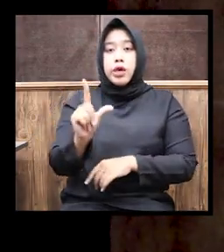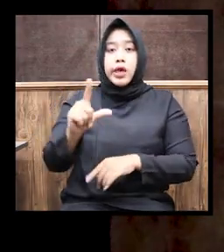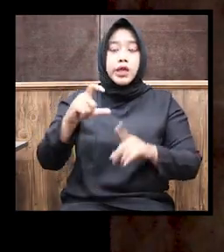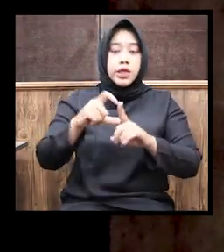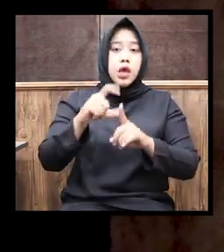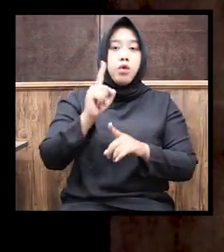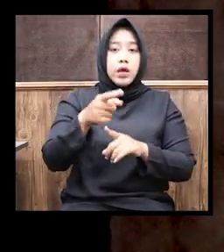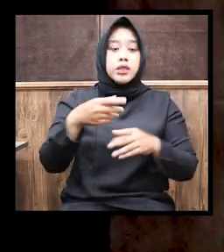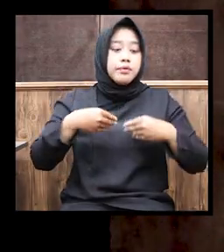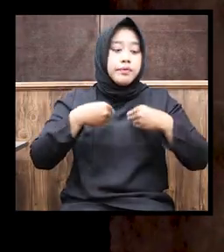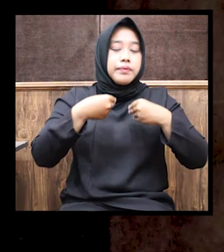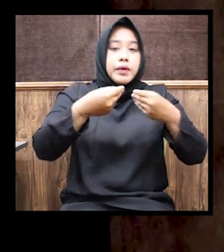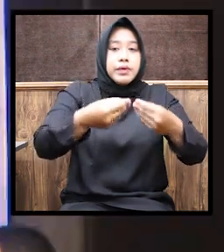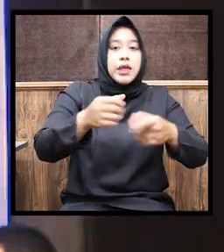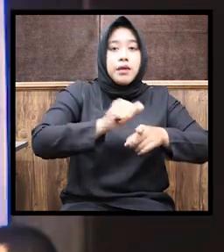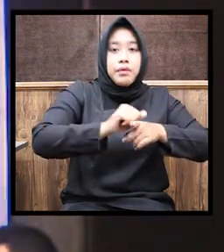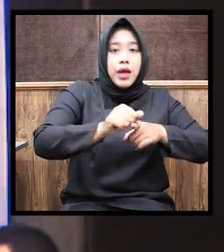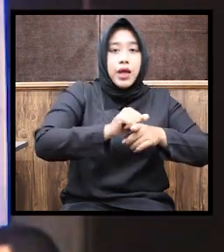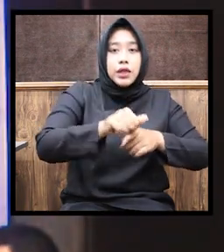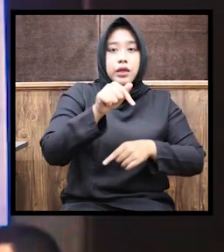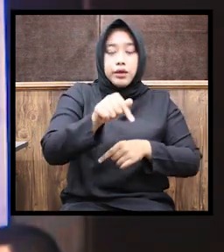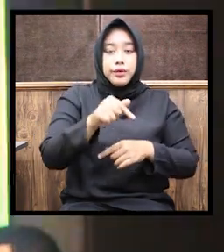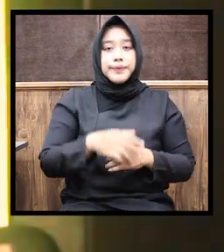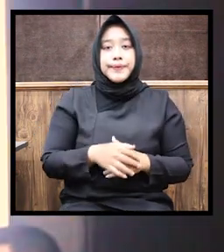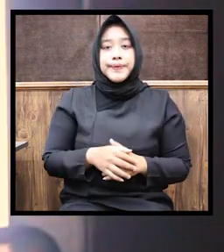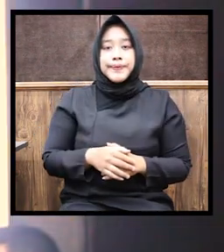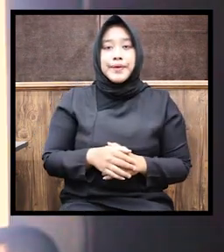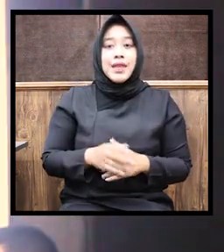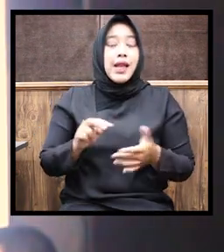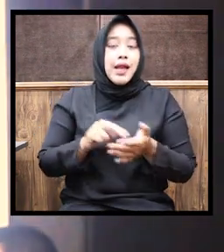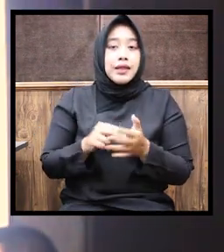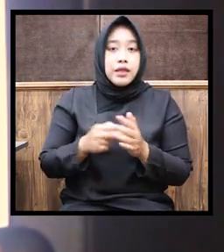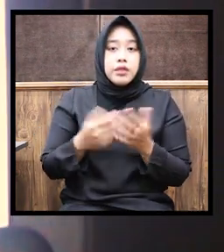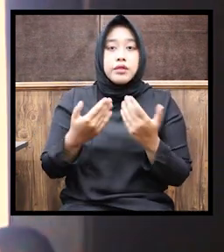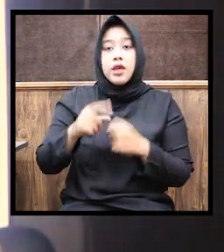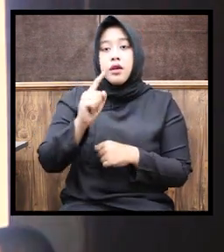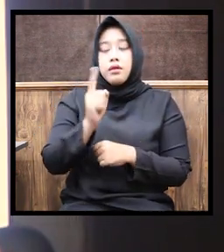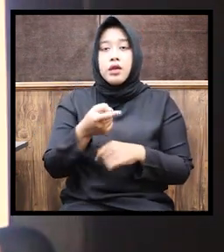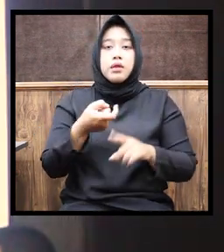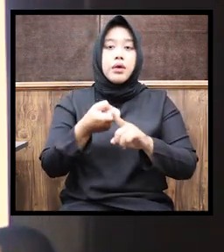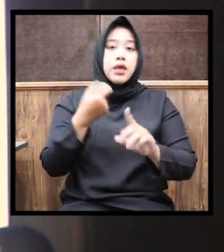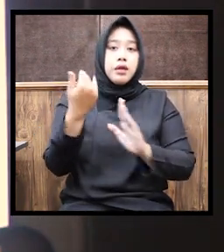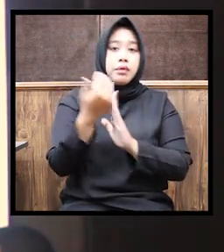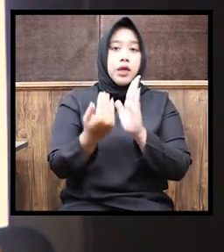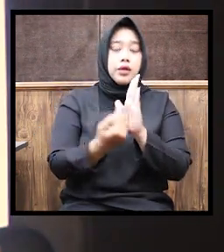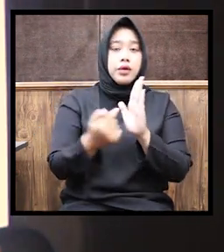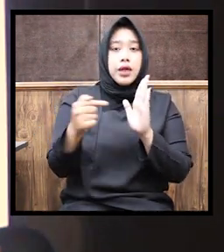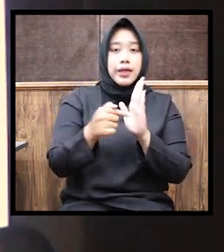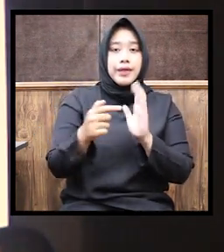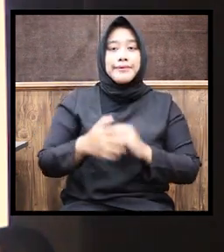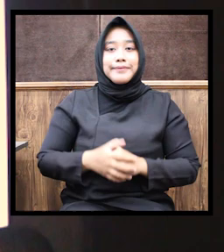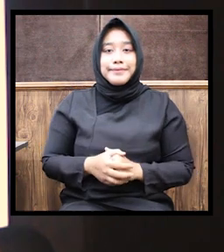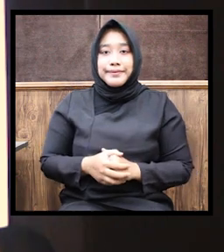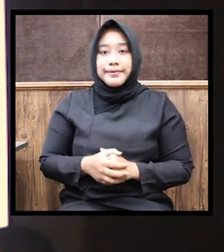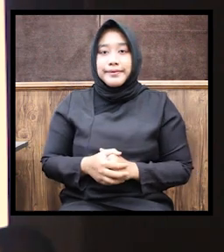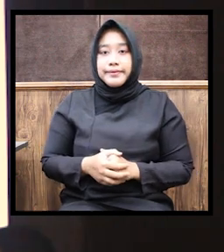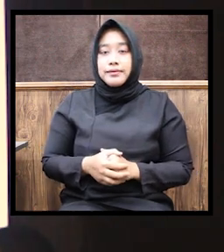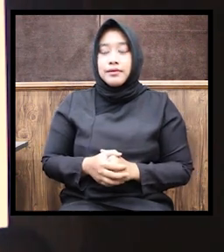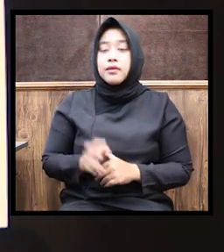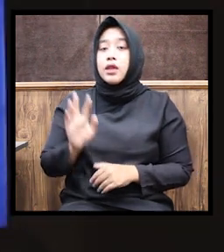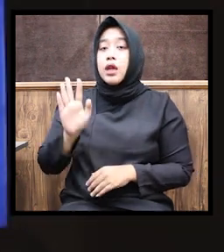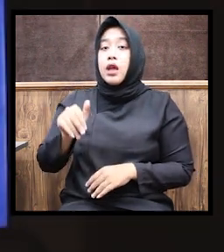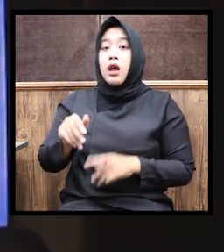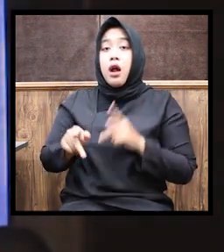mendapat pembakalan hal tersebut jadi memang sudah kewajiban dalam regulasi juga seperti itu kalau ini Pak